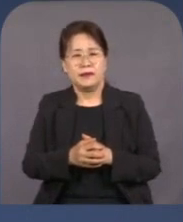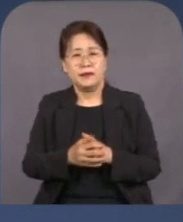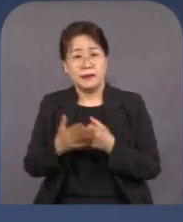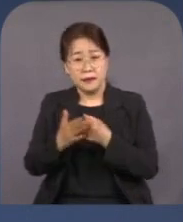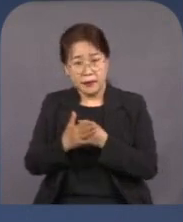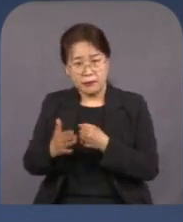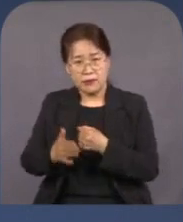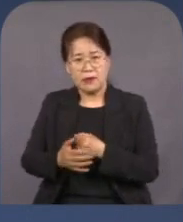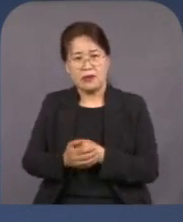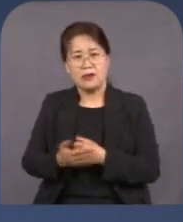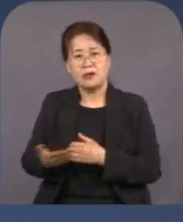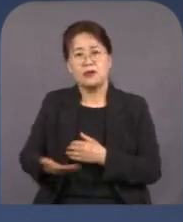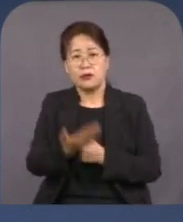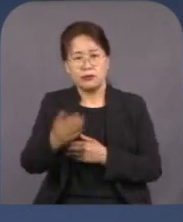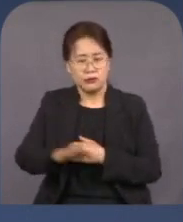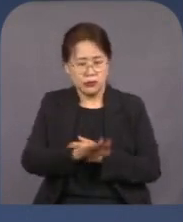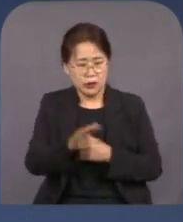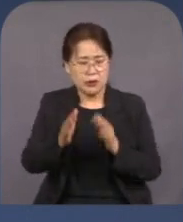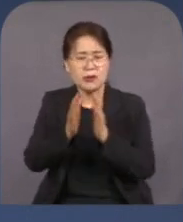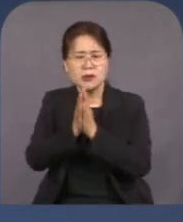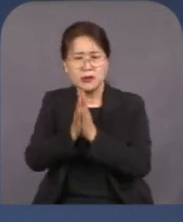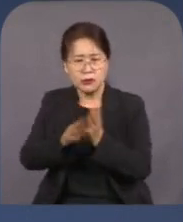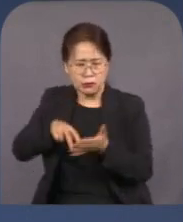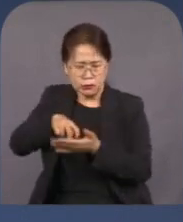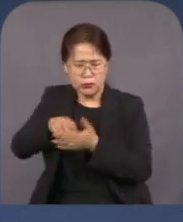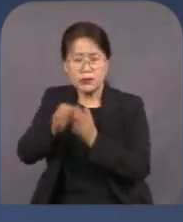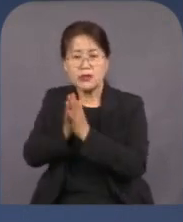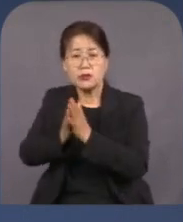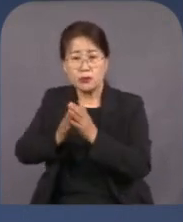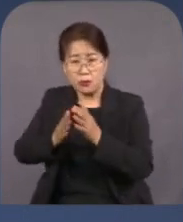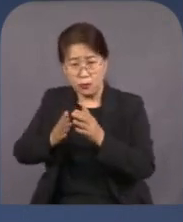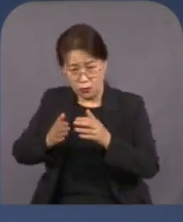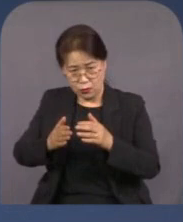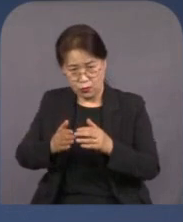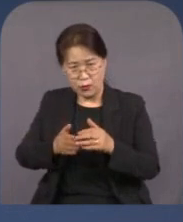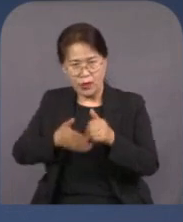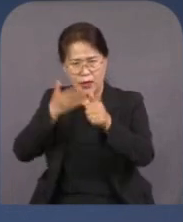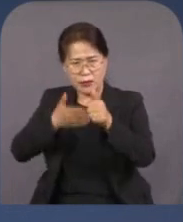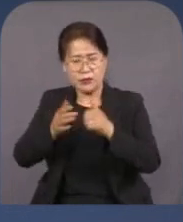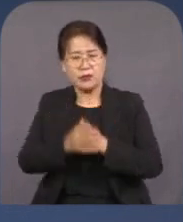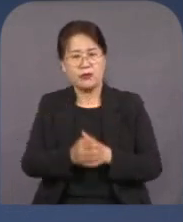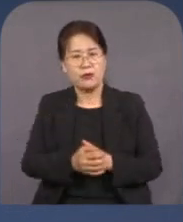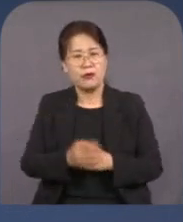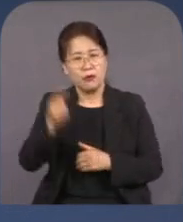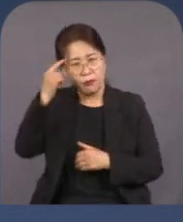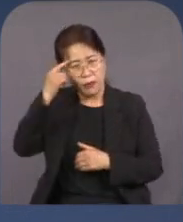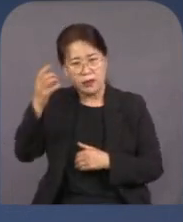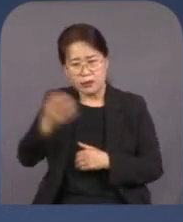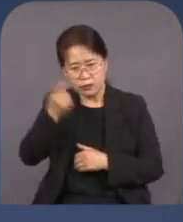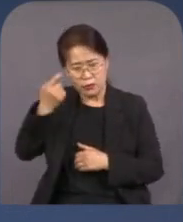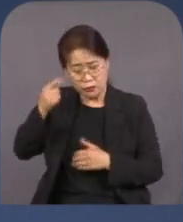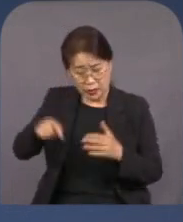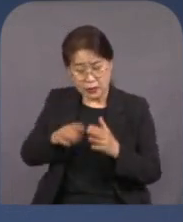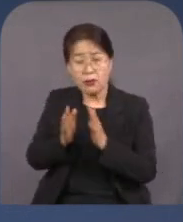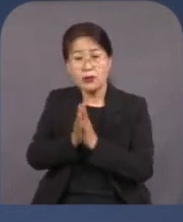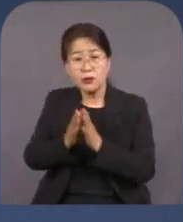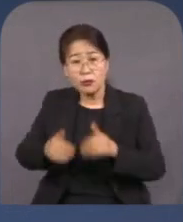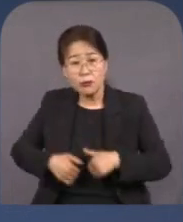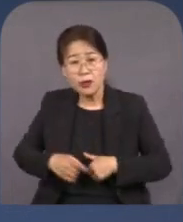그러기 때문에 여러분 우리는 기도의 무릎을 꿇어야 한다는 것이죠 왜 우리가 성령 안에서 기도해야